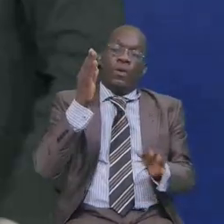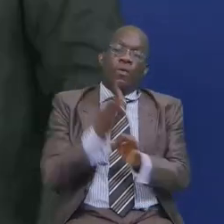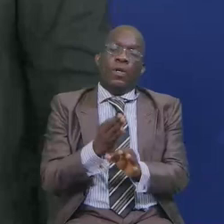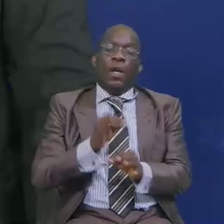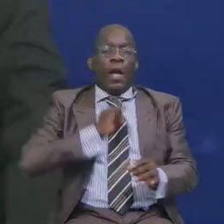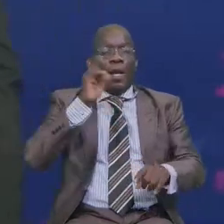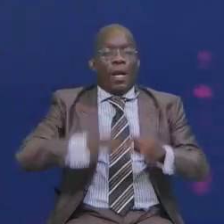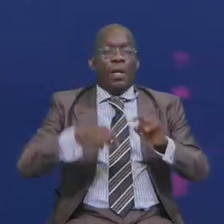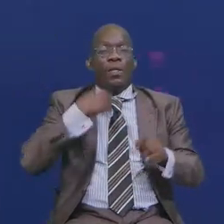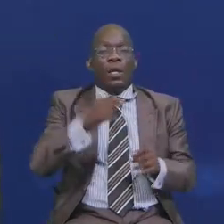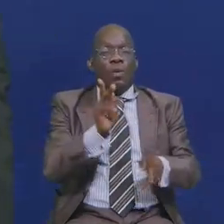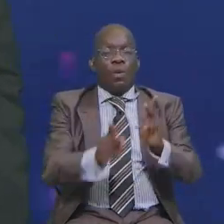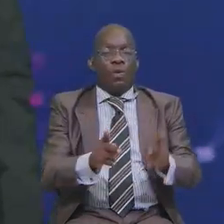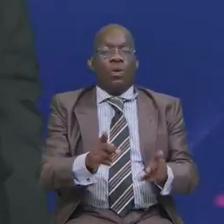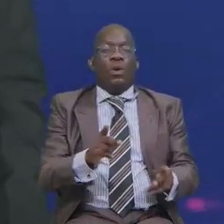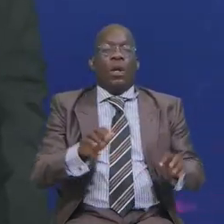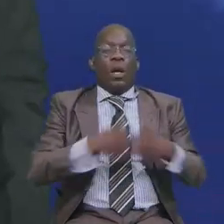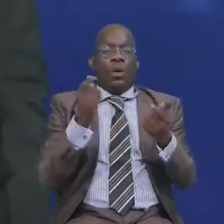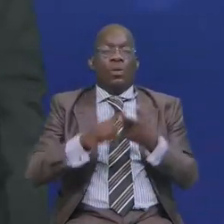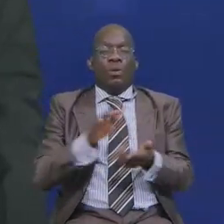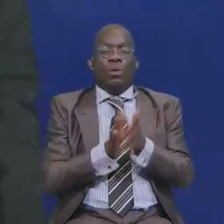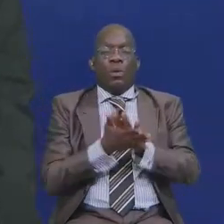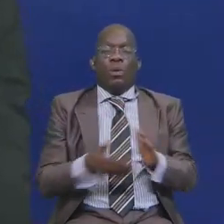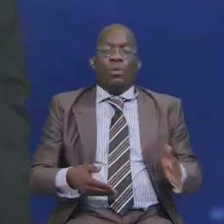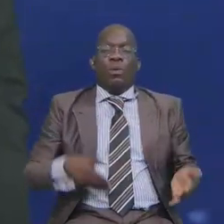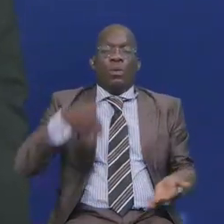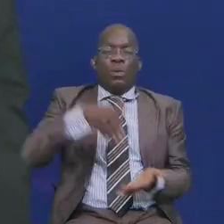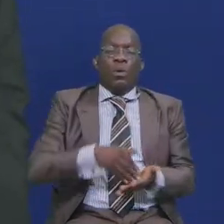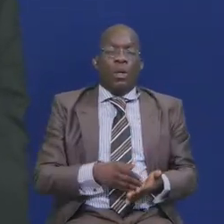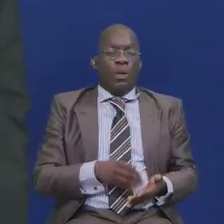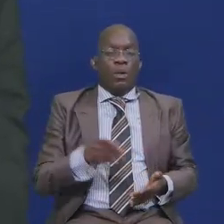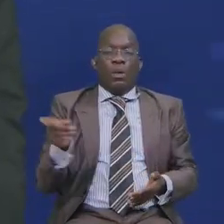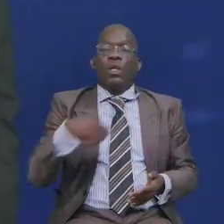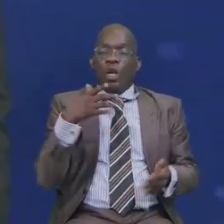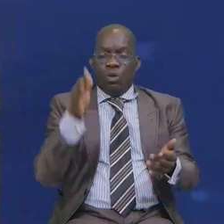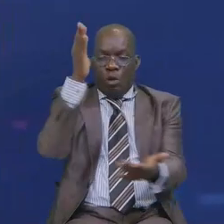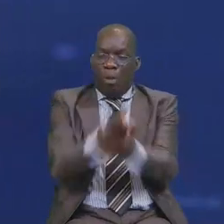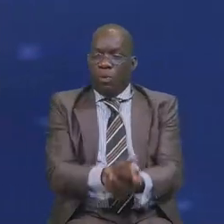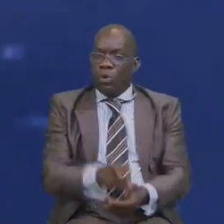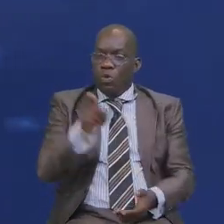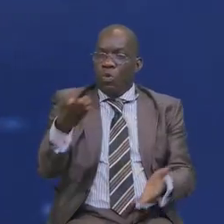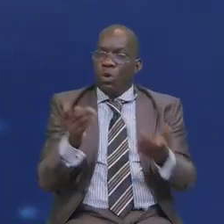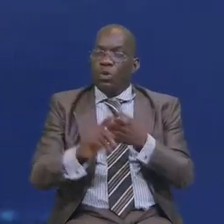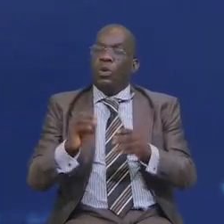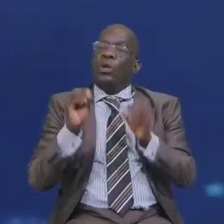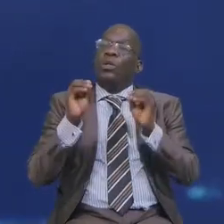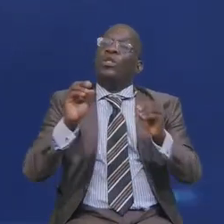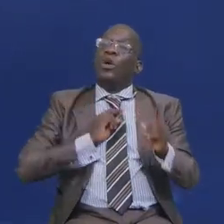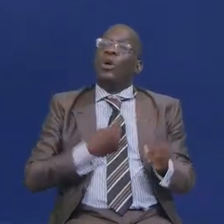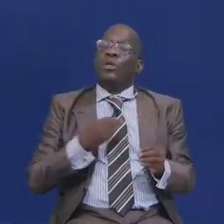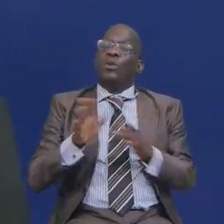de nouveau. Ils ont dit, tais-toi. Tu veux nous parler de la Bible, toi? Tu veux nous lire la